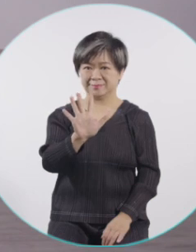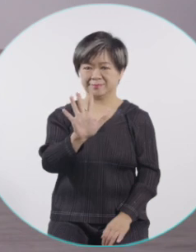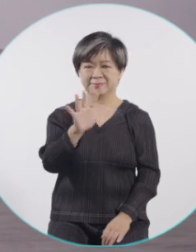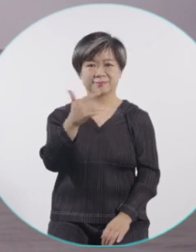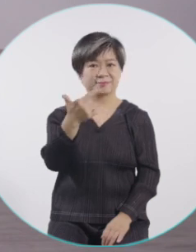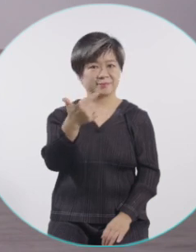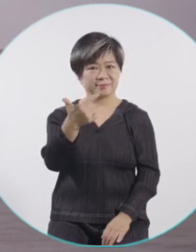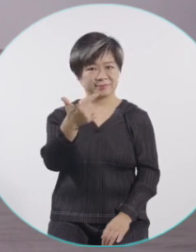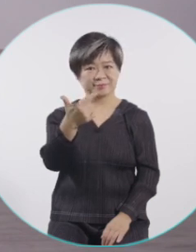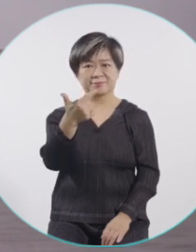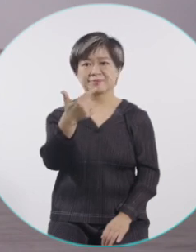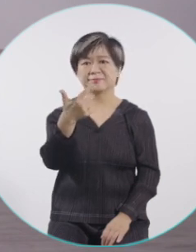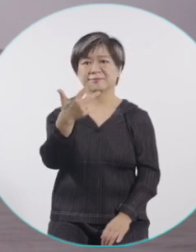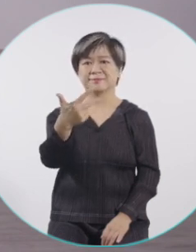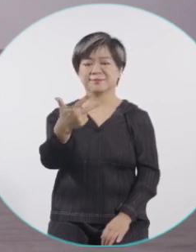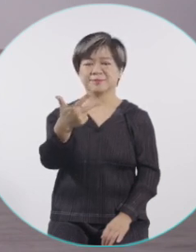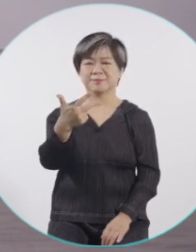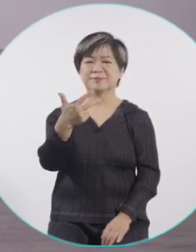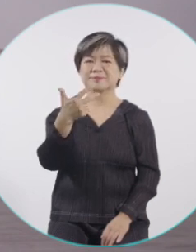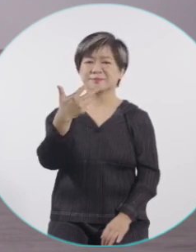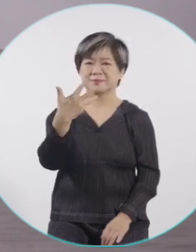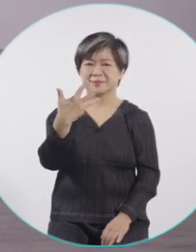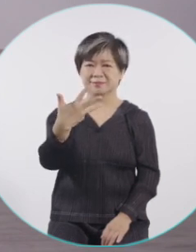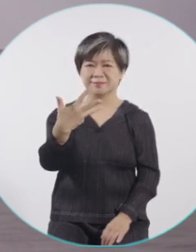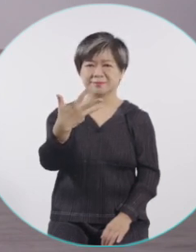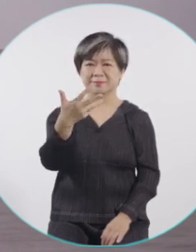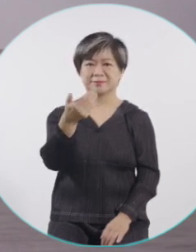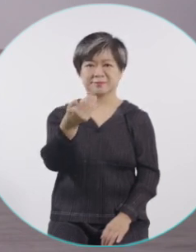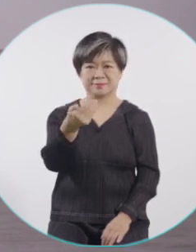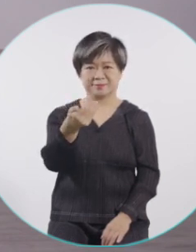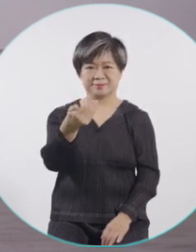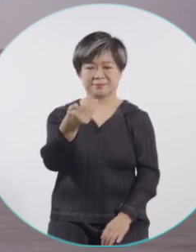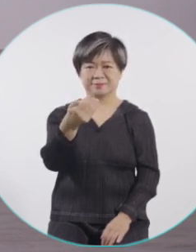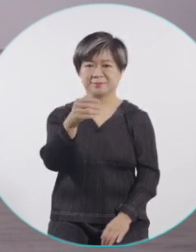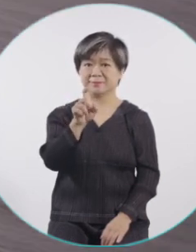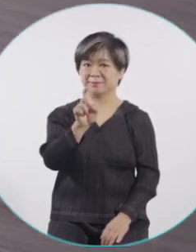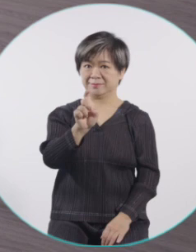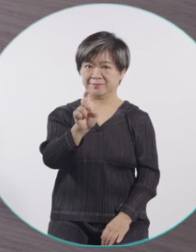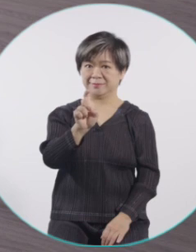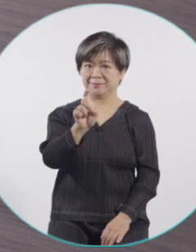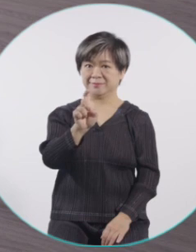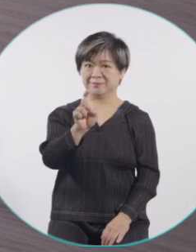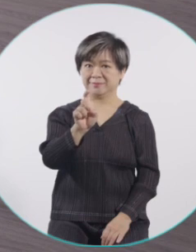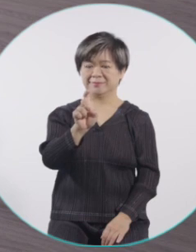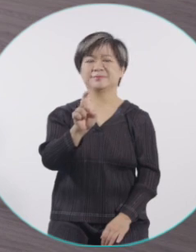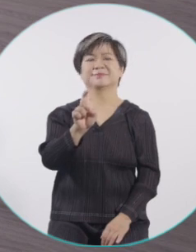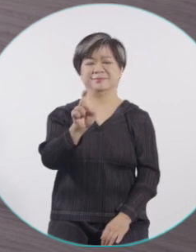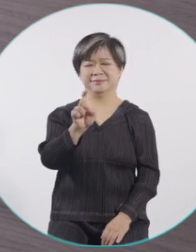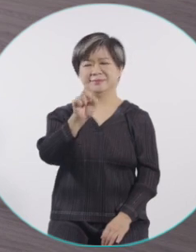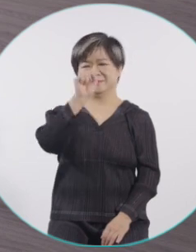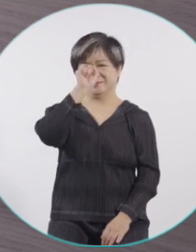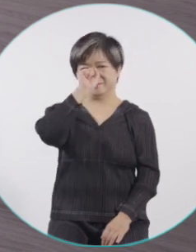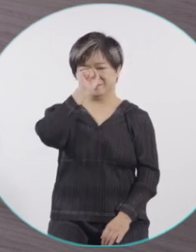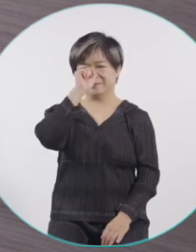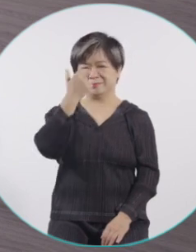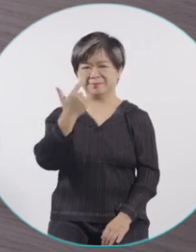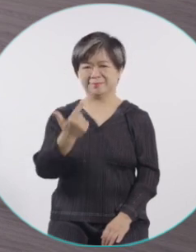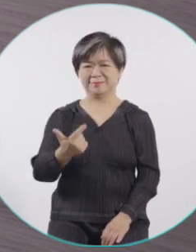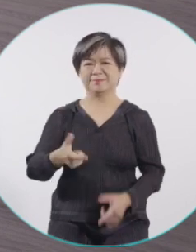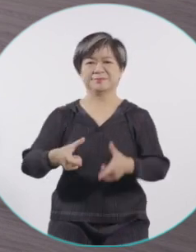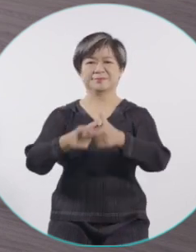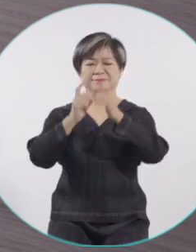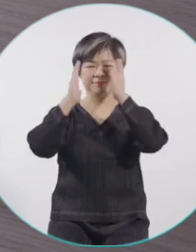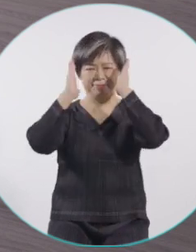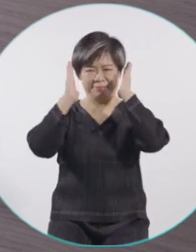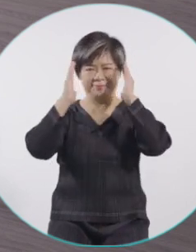五、六、七、八、九、十。好，慢慢把你的身体复归，